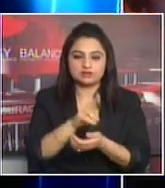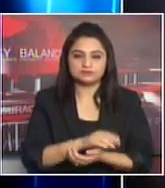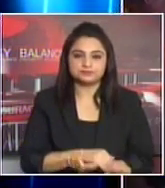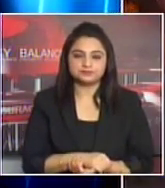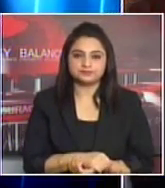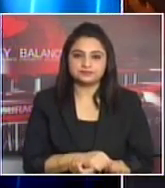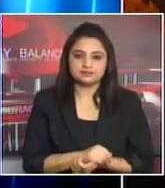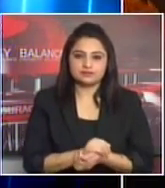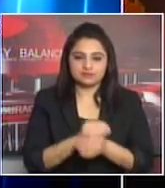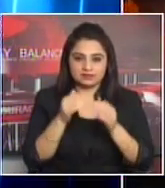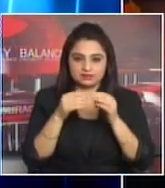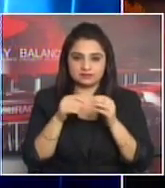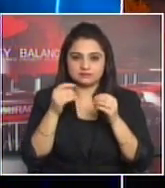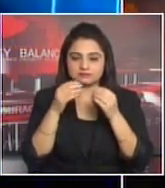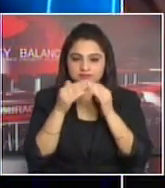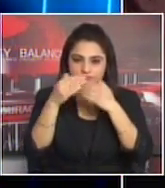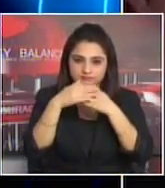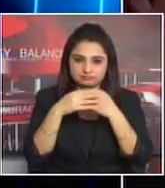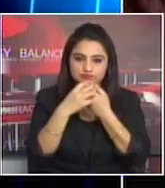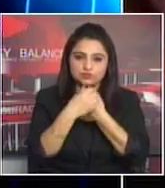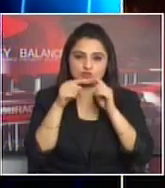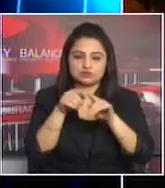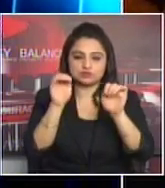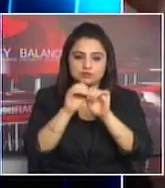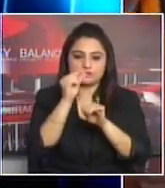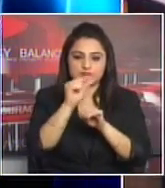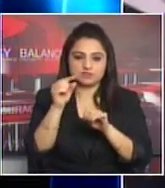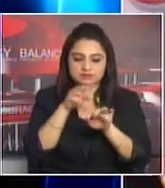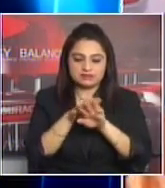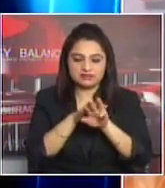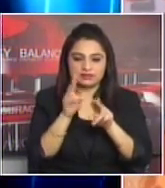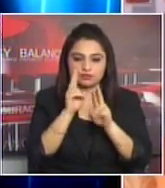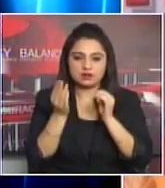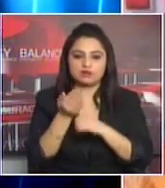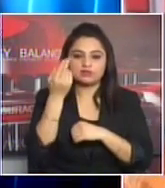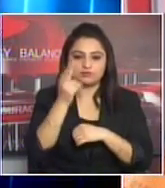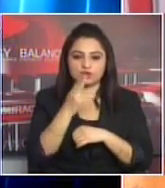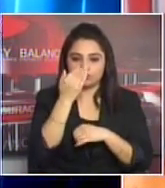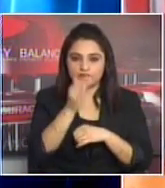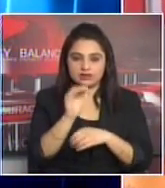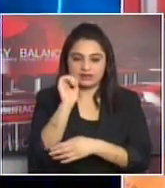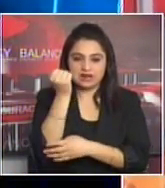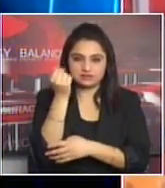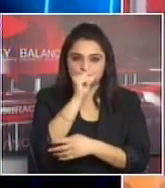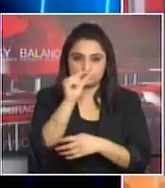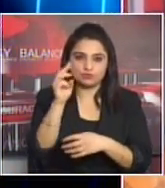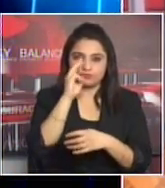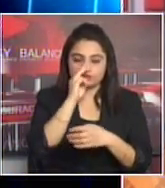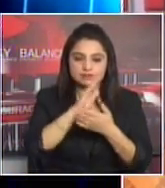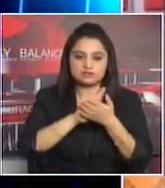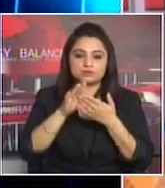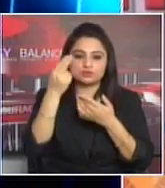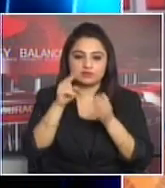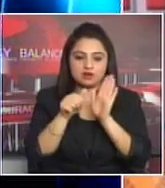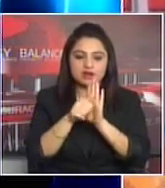गर्नुभयो। छिमेकी मुलुकसँगको सम्बन्धबारे धेरै टिका टिप्पणी हुने गरेको भन्दै राष्ट्रियताको विषयमा स्पष्ट भएर